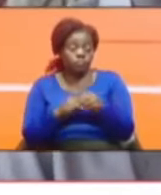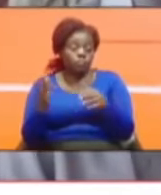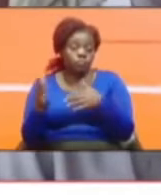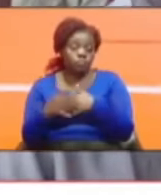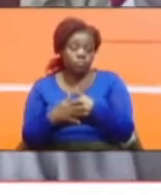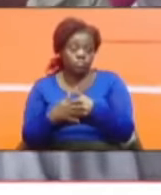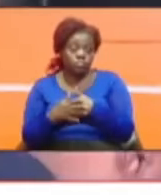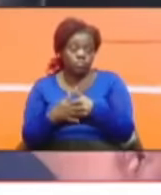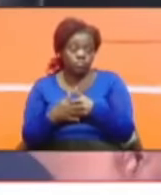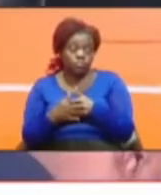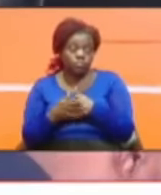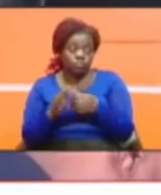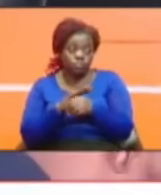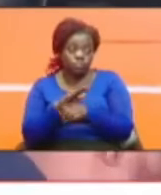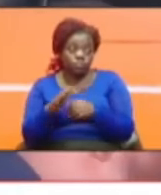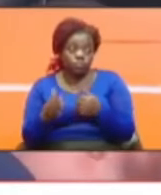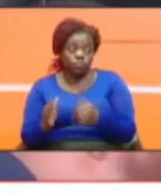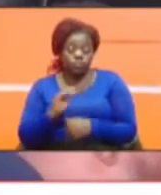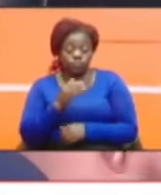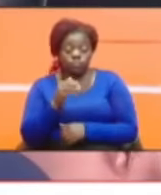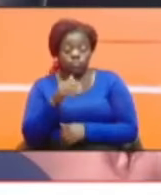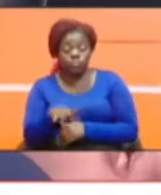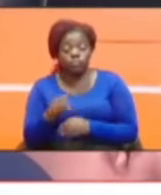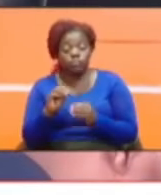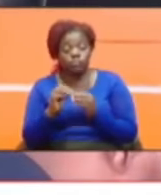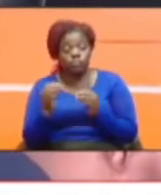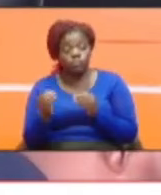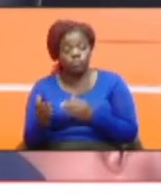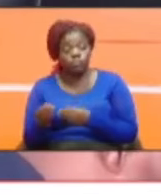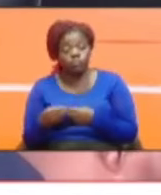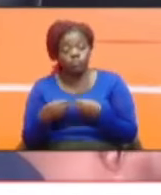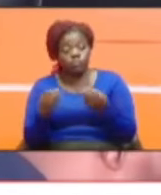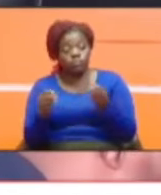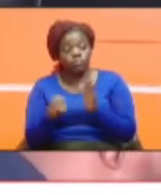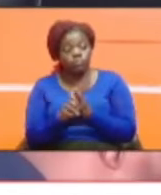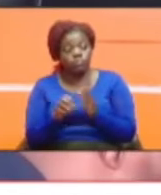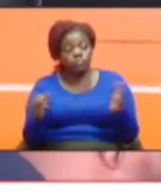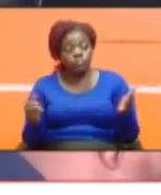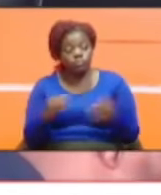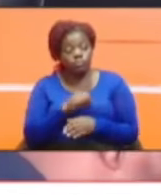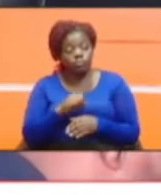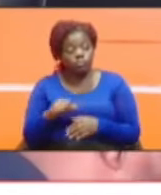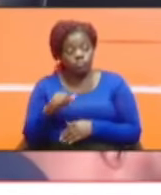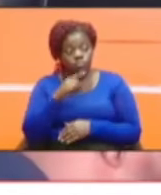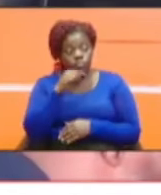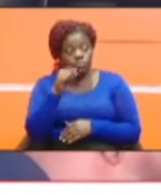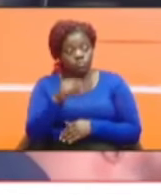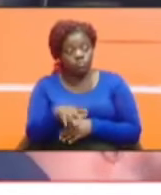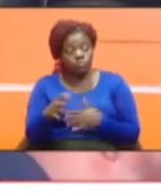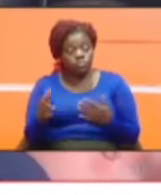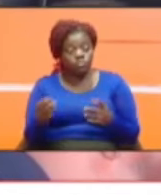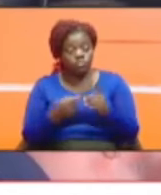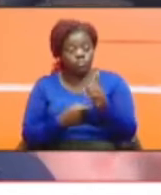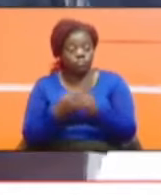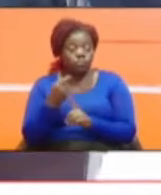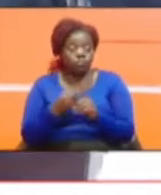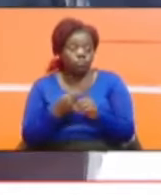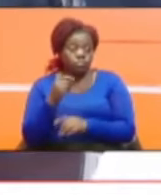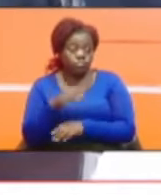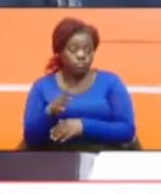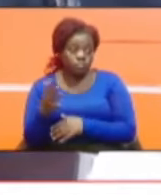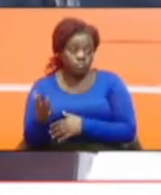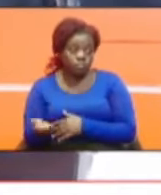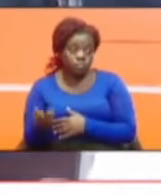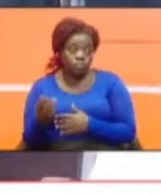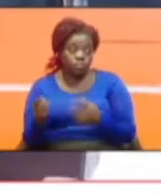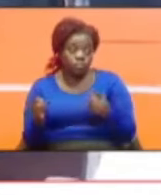gwa COVID-19. Nabukeera ne mutabani we bawadde obujulizi bwabwe mwe beegaanidde Kabanda okubeera omupangisa waabwe.